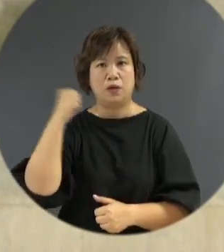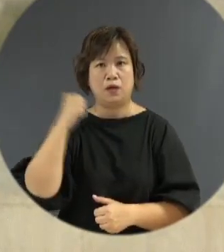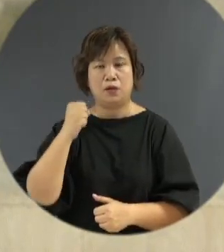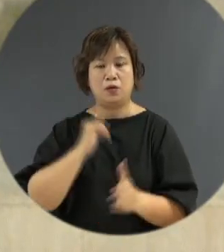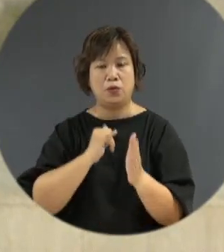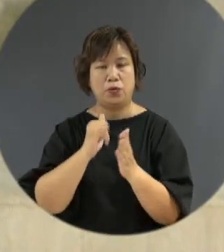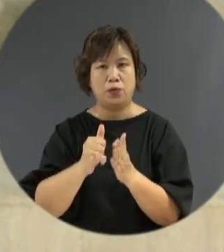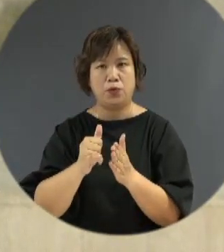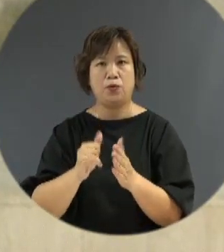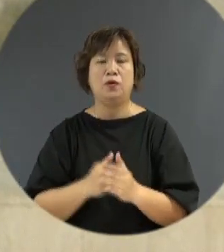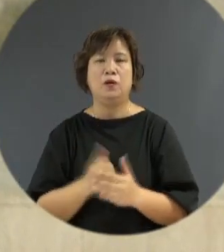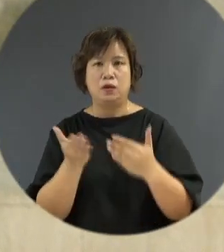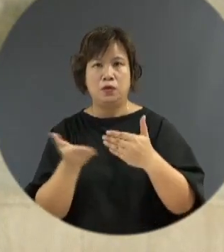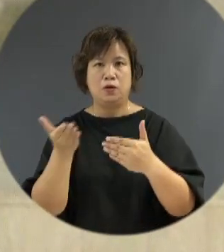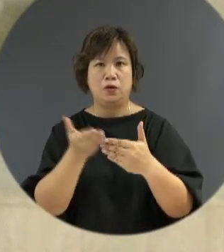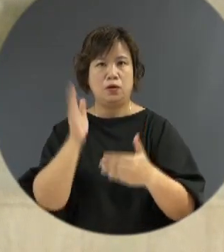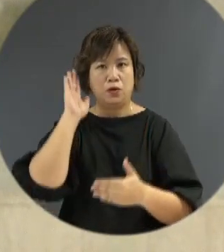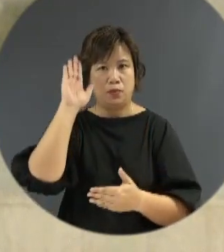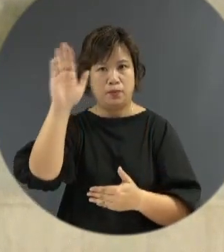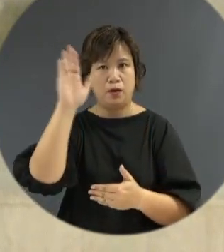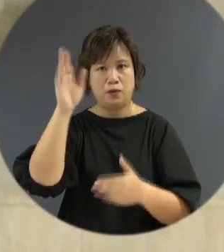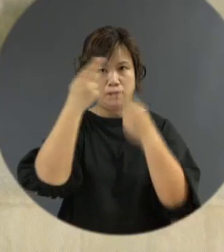进，向未来开放。